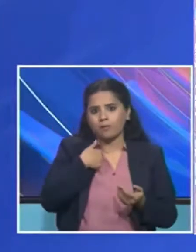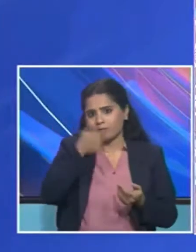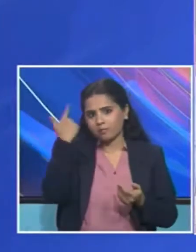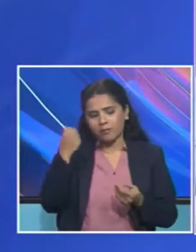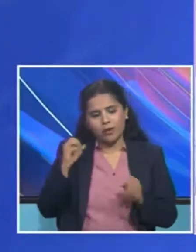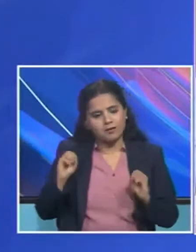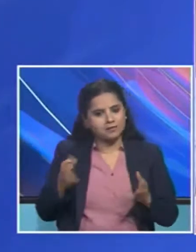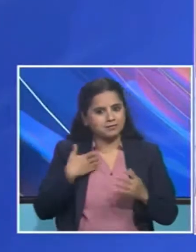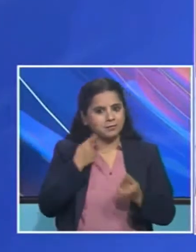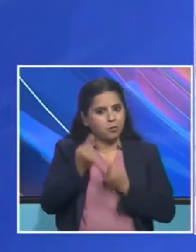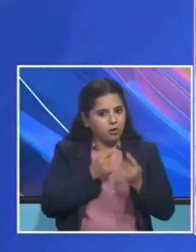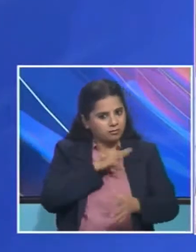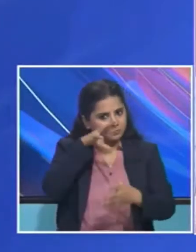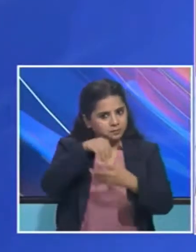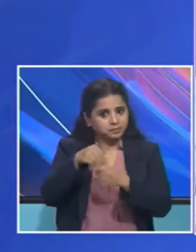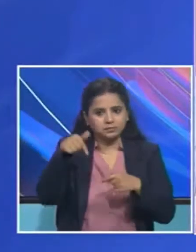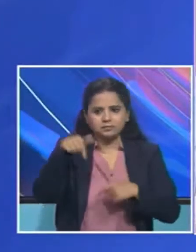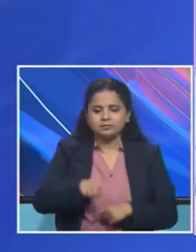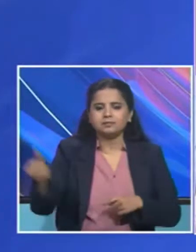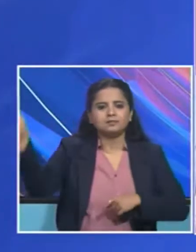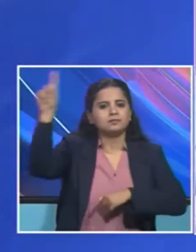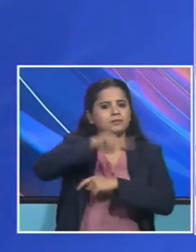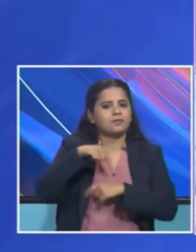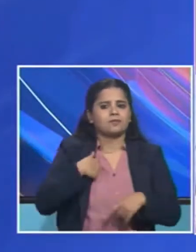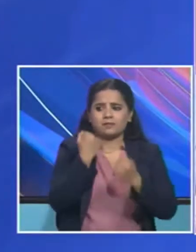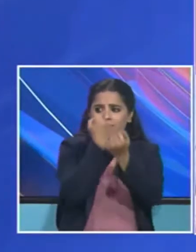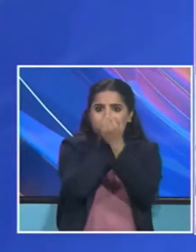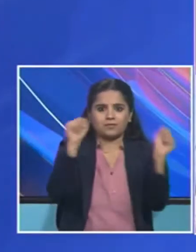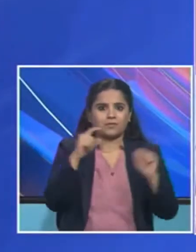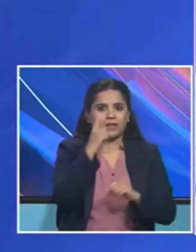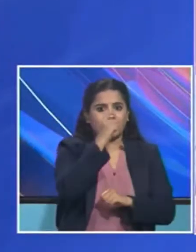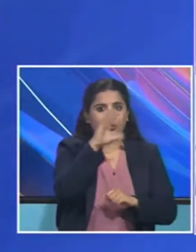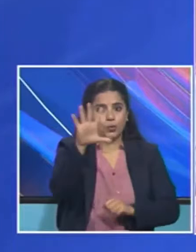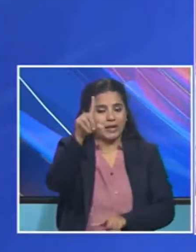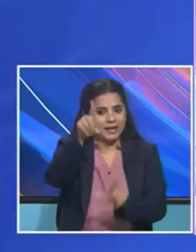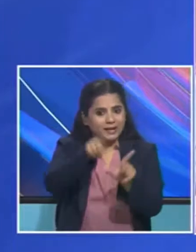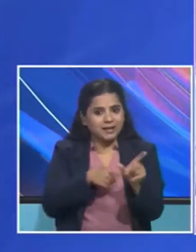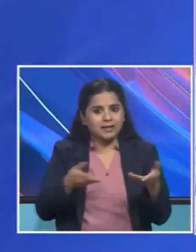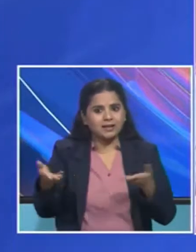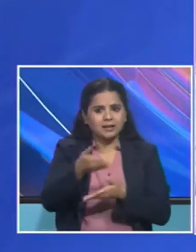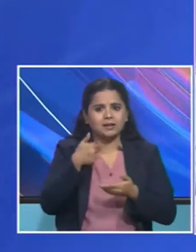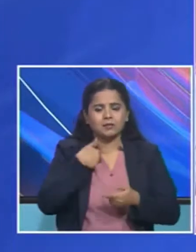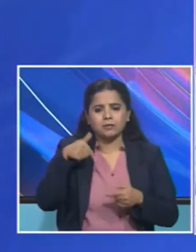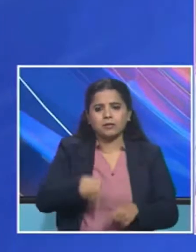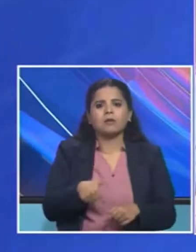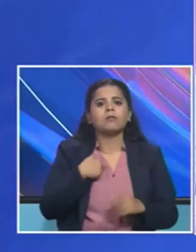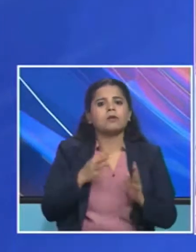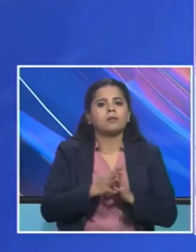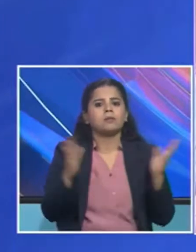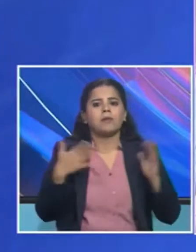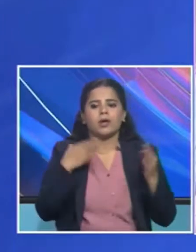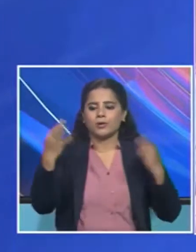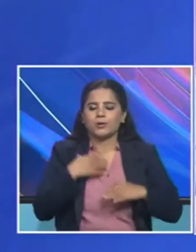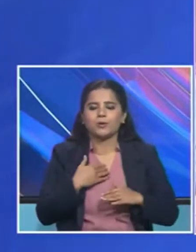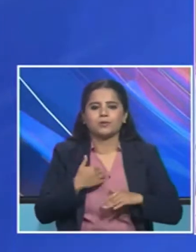और आज आज़ादी के 75वें वर्ष में मुझे ये नया दायित्व मिला